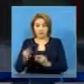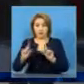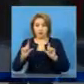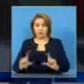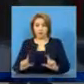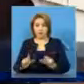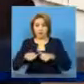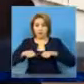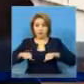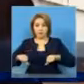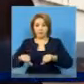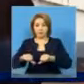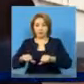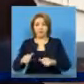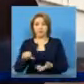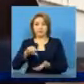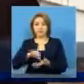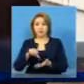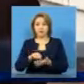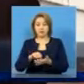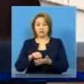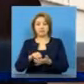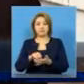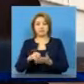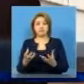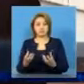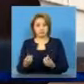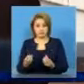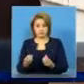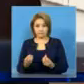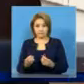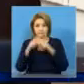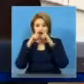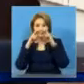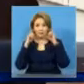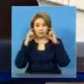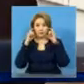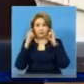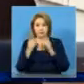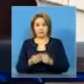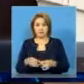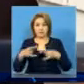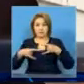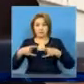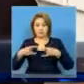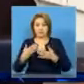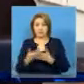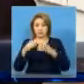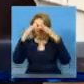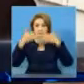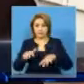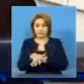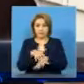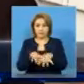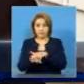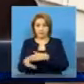сайлау учаскенің мүшелері жаңағы маскаменен жаңа экраны қолдарында